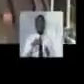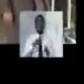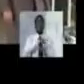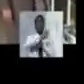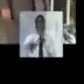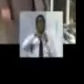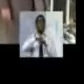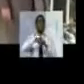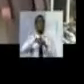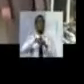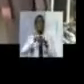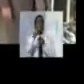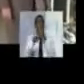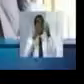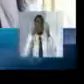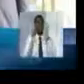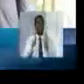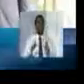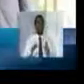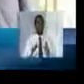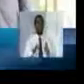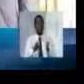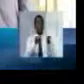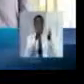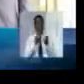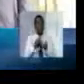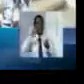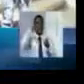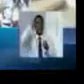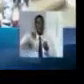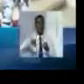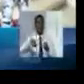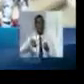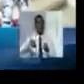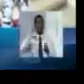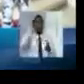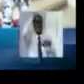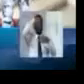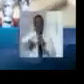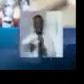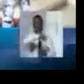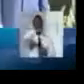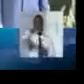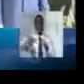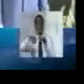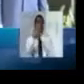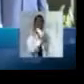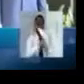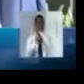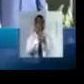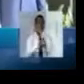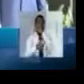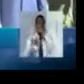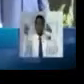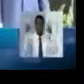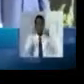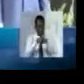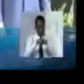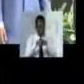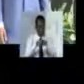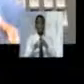et des moyens, les visiteurs du jour ont exprimé la volonté de s'en inspirer et apporter ainsi des solutions au banditisme dans leurs